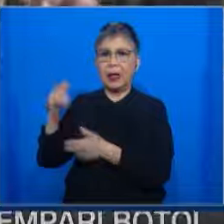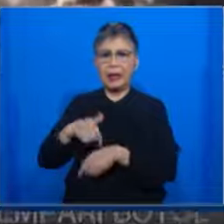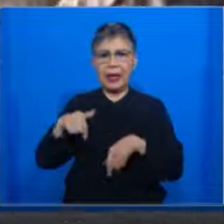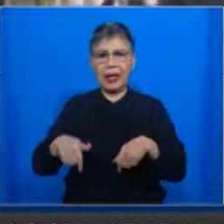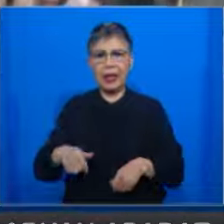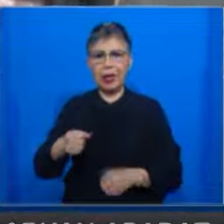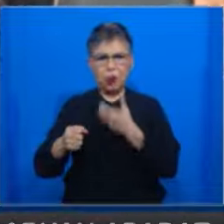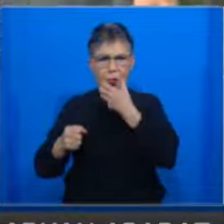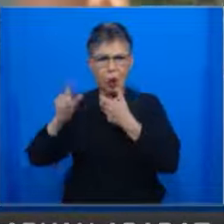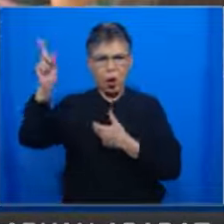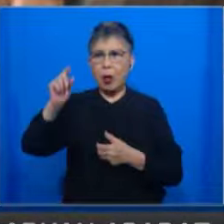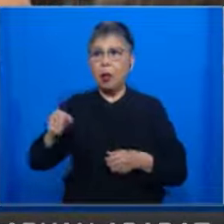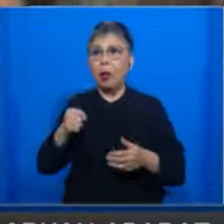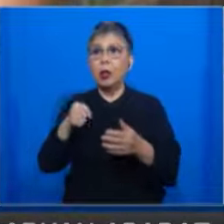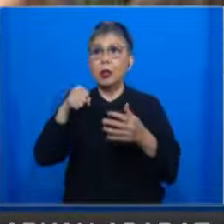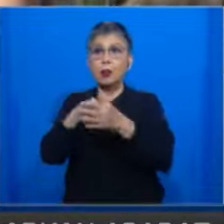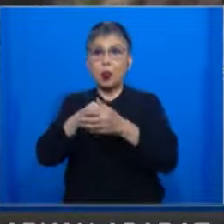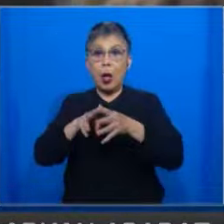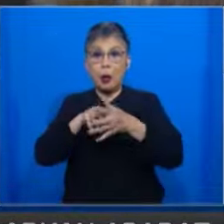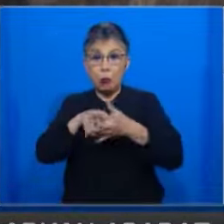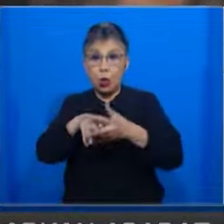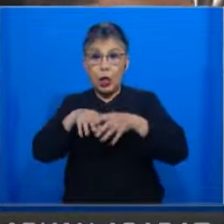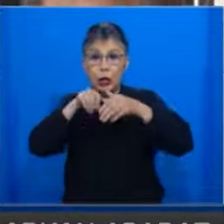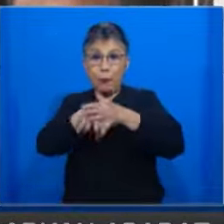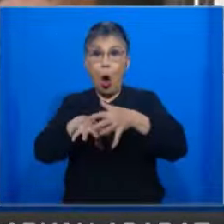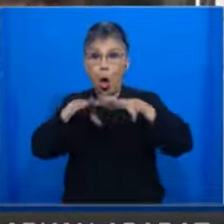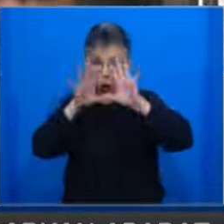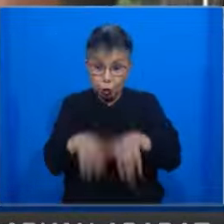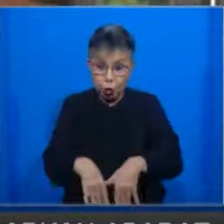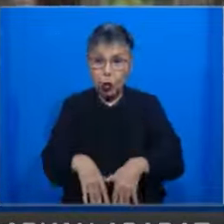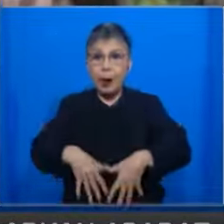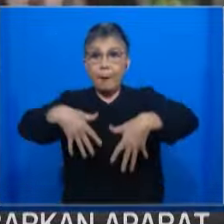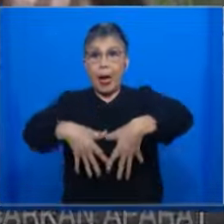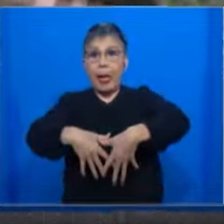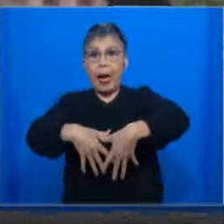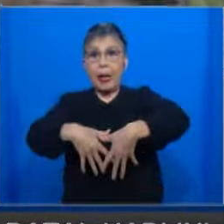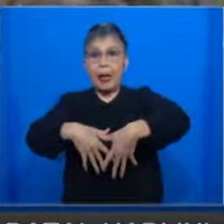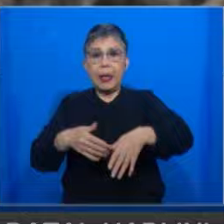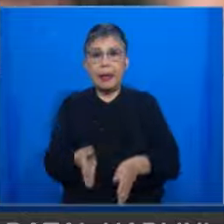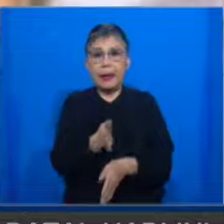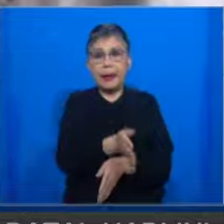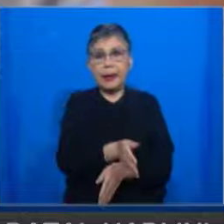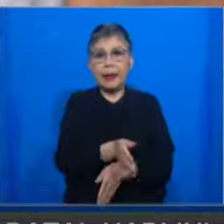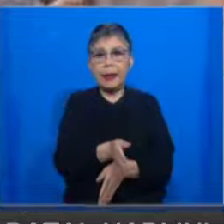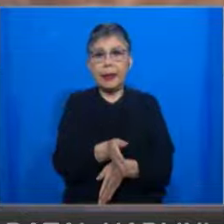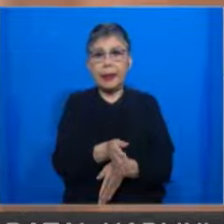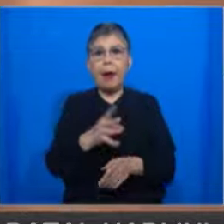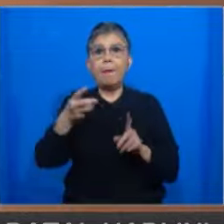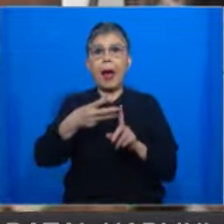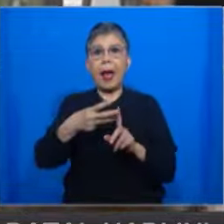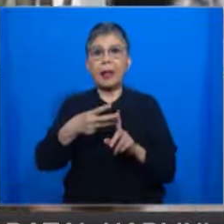peserta aksi sudah bisa berhasil membuka ataupun menjebol pagar di sisi